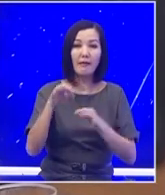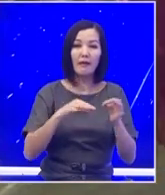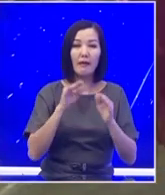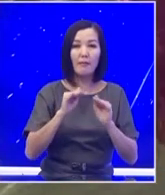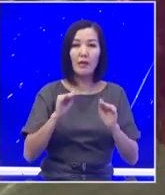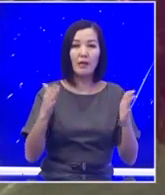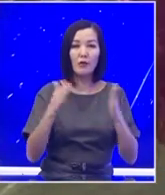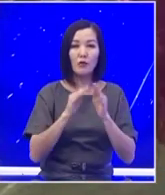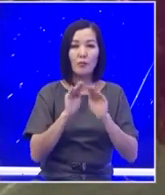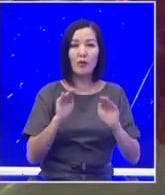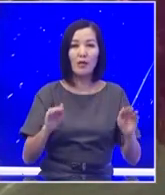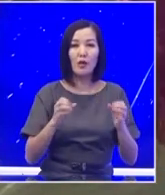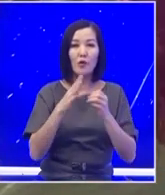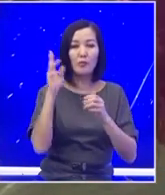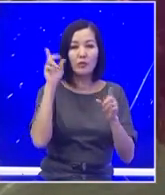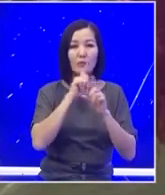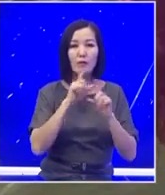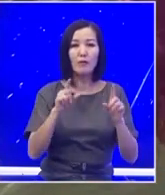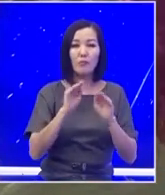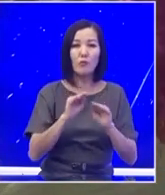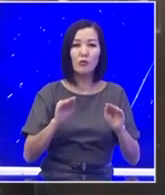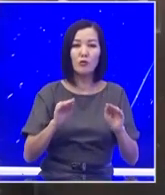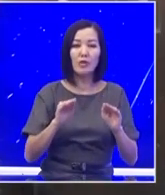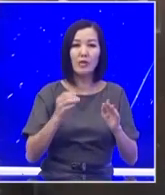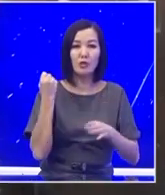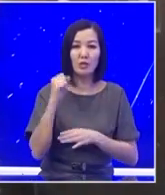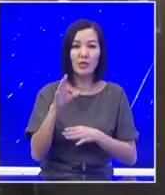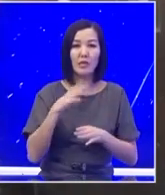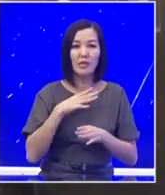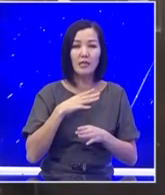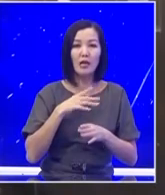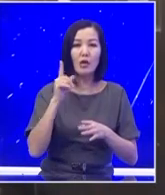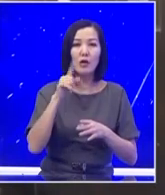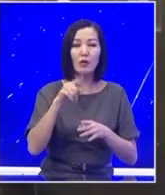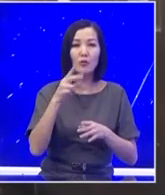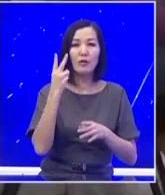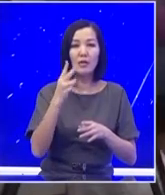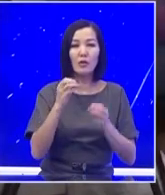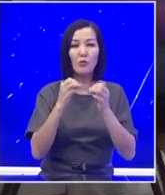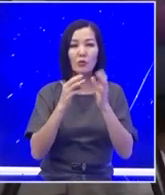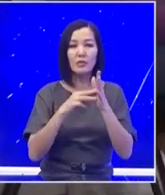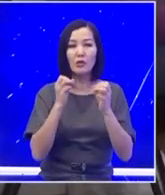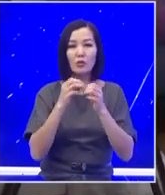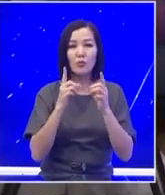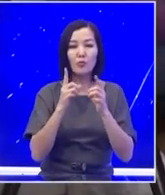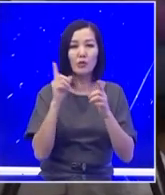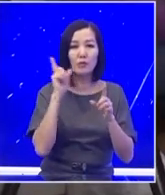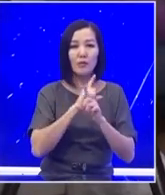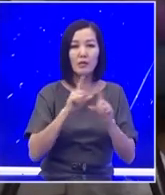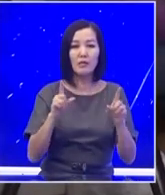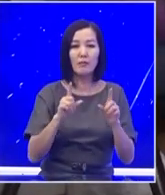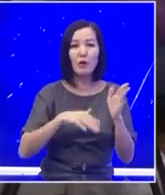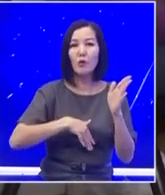үйінің тәрбиеленушілері мен 15-ші білім мекемесінің оқушылары жүлдегер атанды. Ал нөмірі 2, 18 және 11-ші мектеп